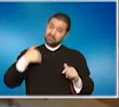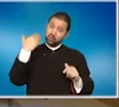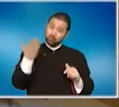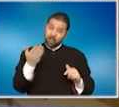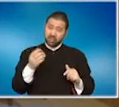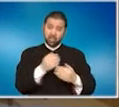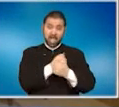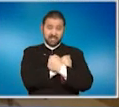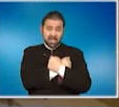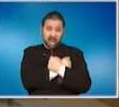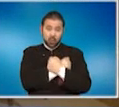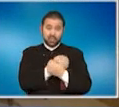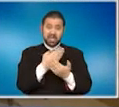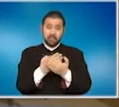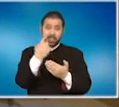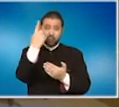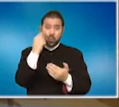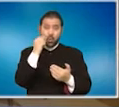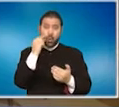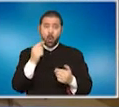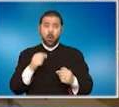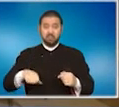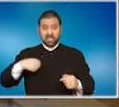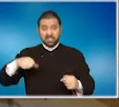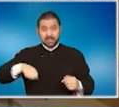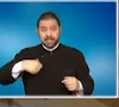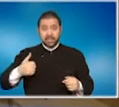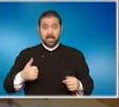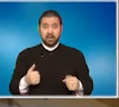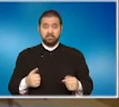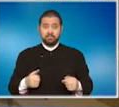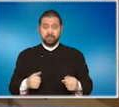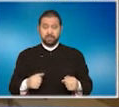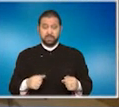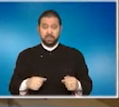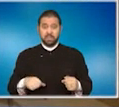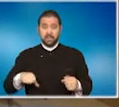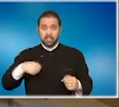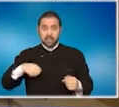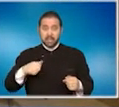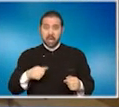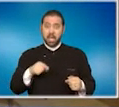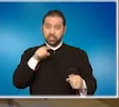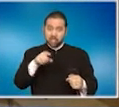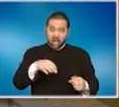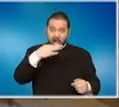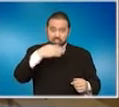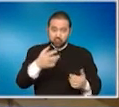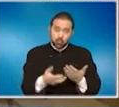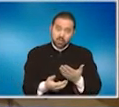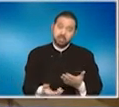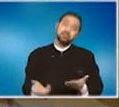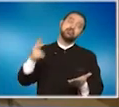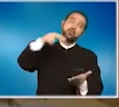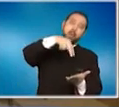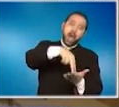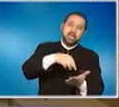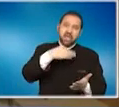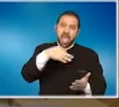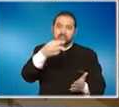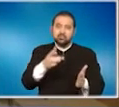Apoi, dragostea față de un om tânărul. Tinere, ție zic, scoală-te. Nu?